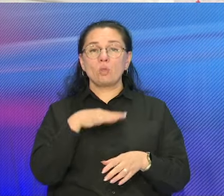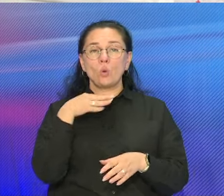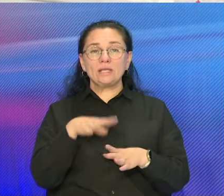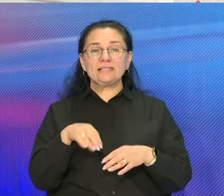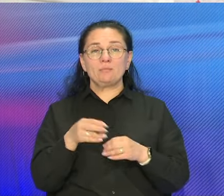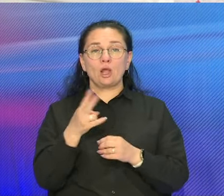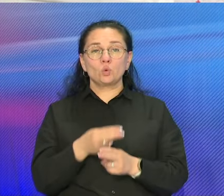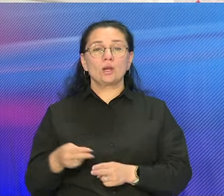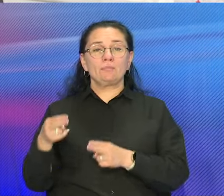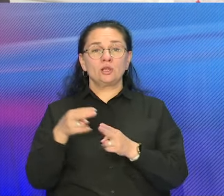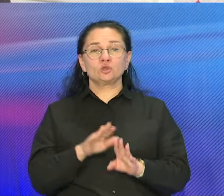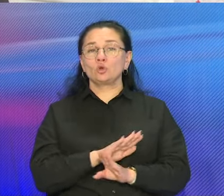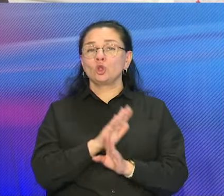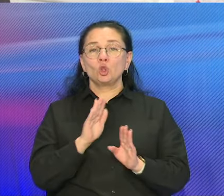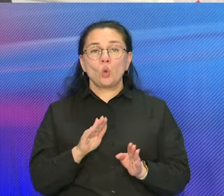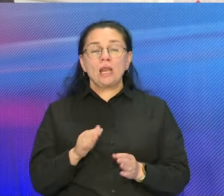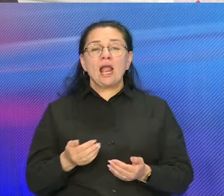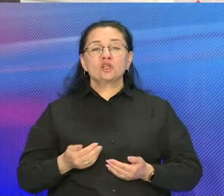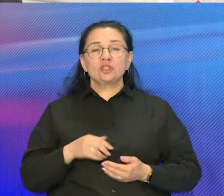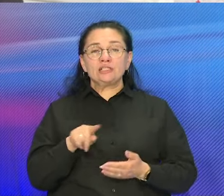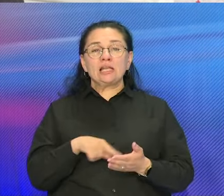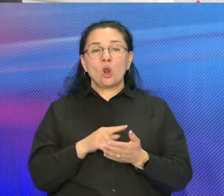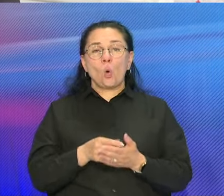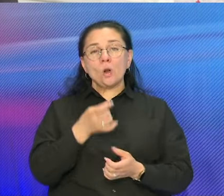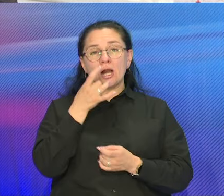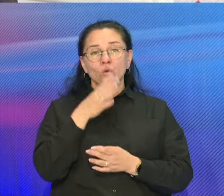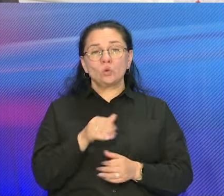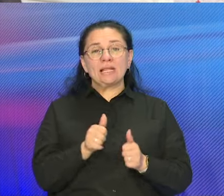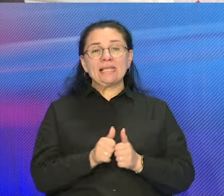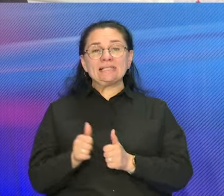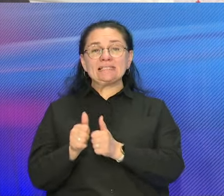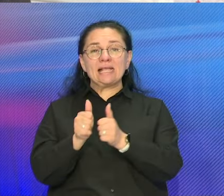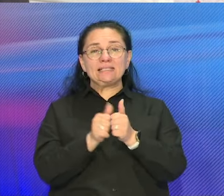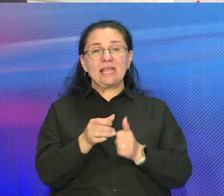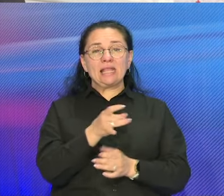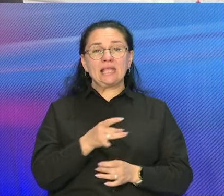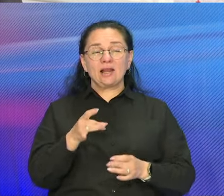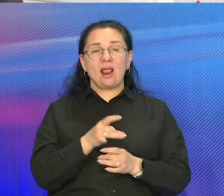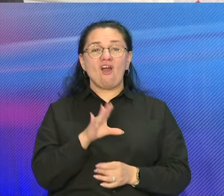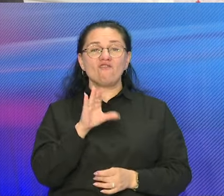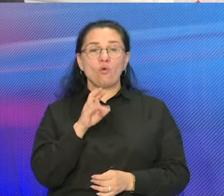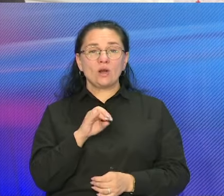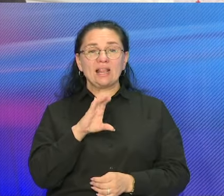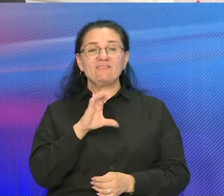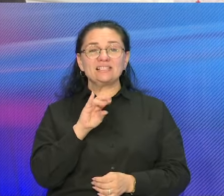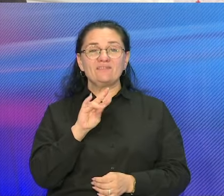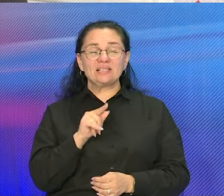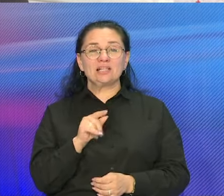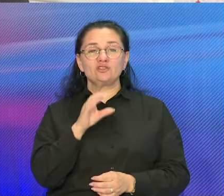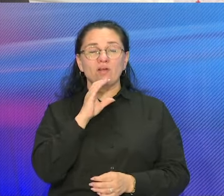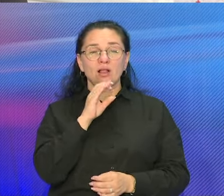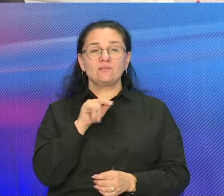Это не только жители города Гродно и соседних районов Воронова, Свислочь, Волковыск Они сюда